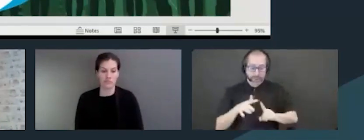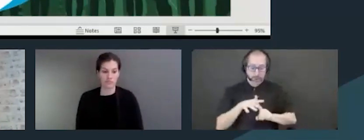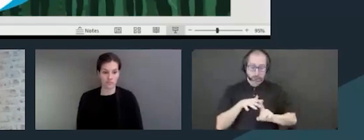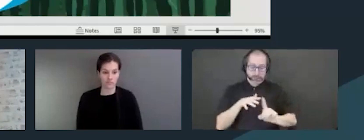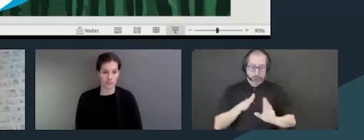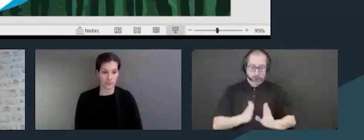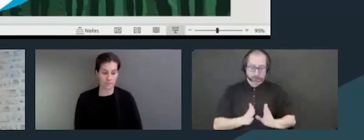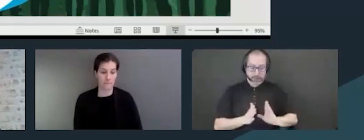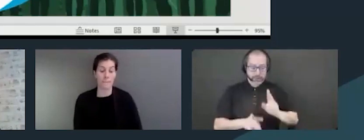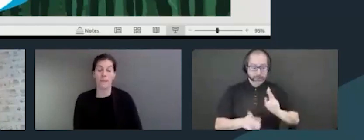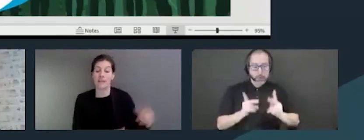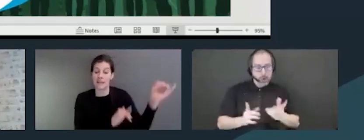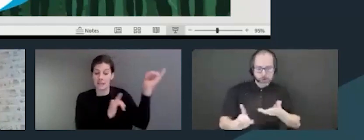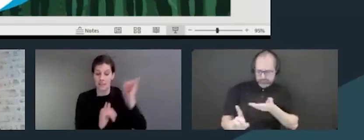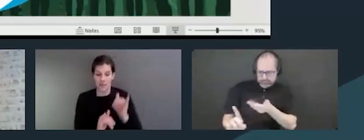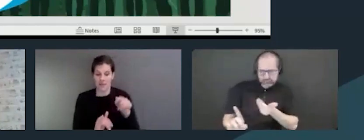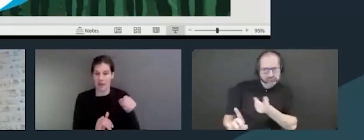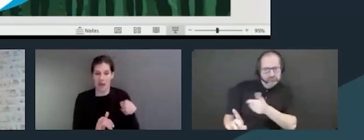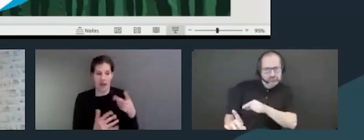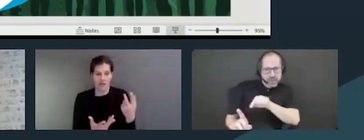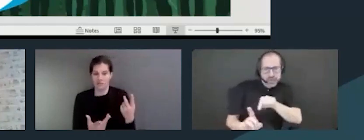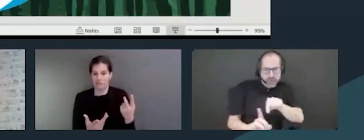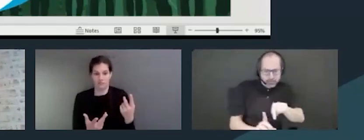ici pour, euh,